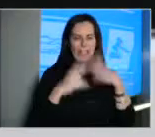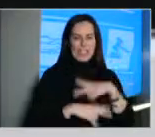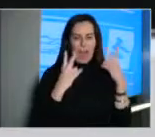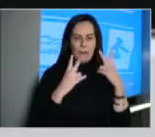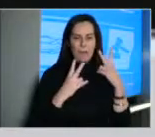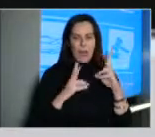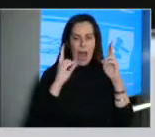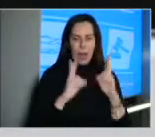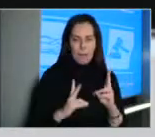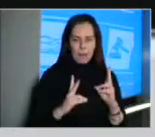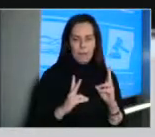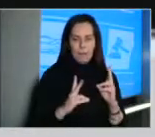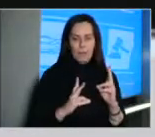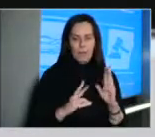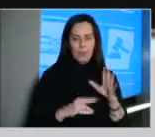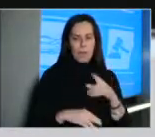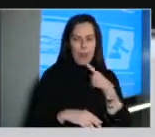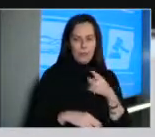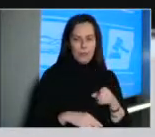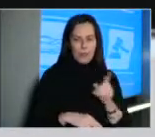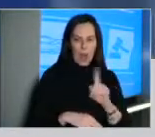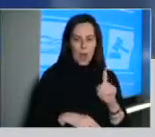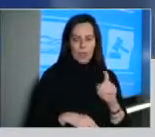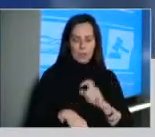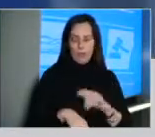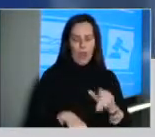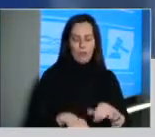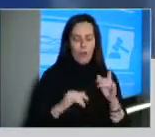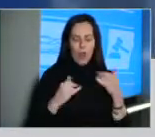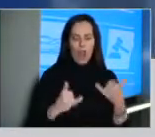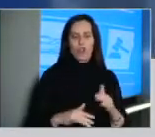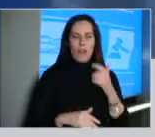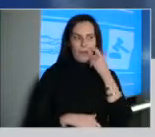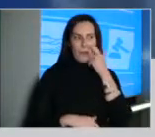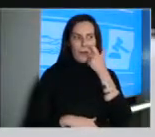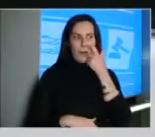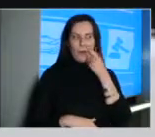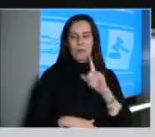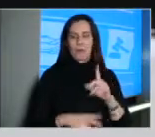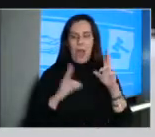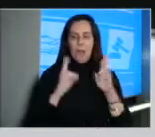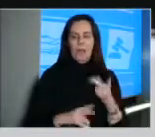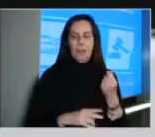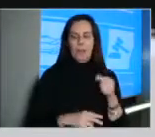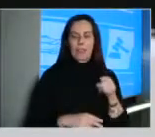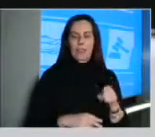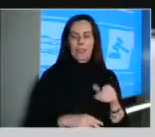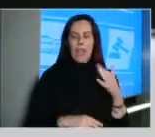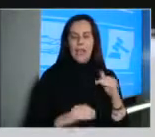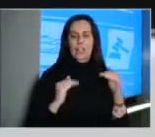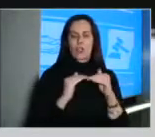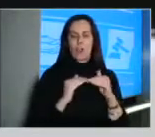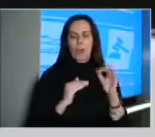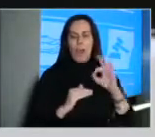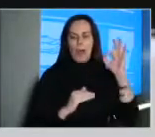של הקפאה. אוקיי. יש הרבה מה לומר על זה, אבל זה לא, זה לא לשיחה הזאת, לא נספיק לדבר על זה, על הקפאת הבחיר הזה, כי זה היה צמוד